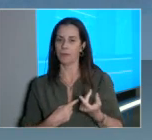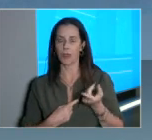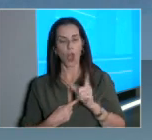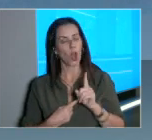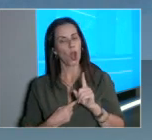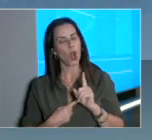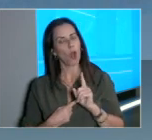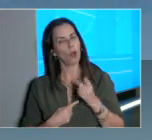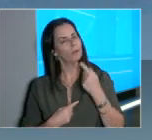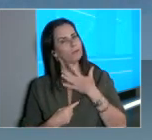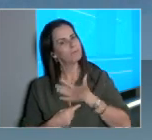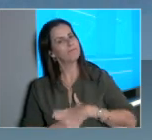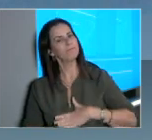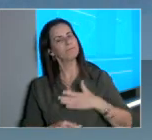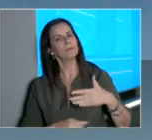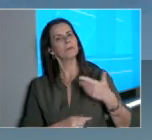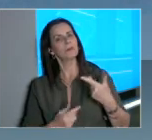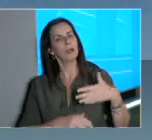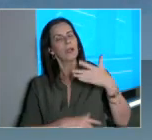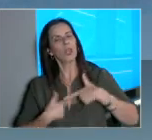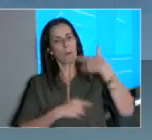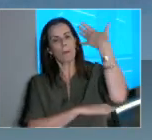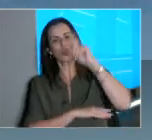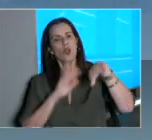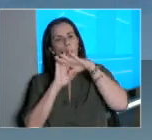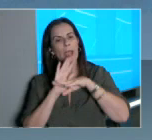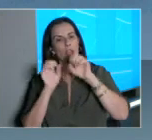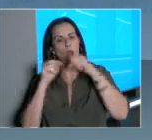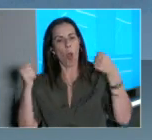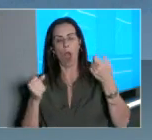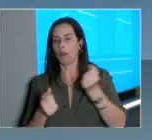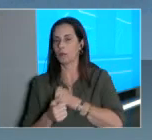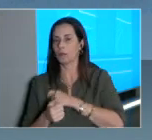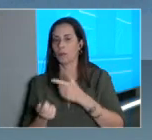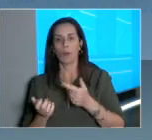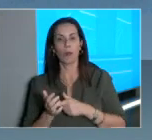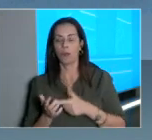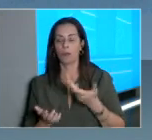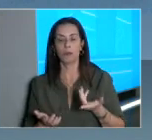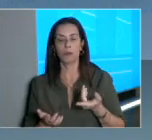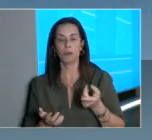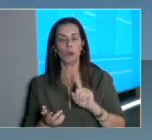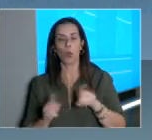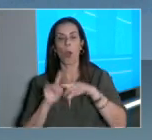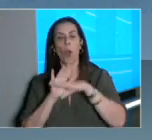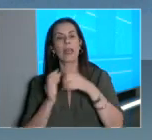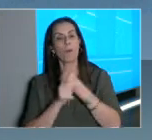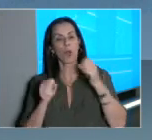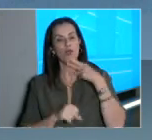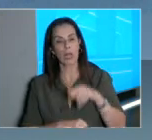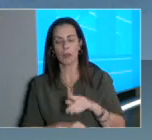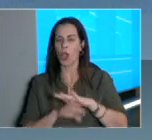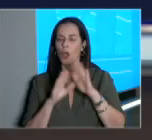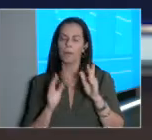לא מדבר אליך, לא היית רוצה לחיות פה על פי דין תורה והלכה, בהשוואה נגיד לחוקי מדינת ישראל הדמוקרטיים? תראה,